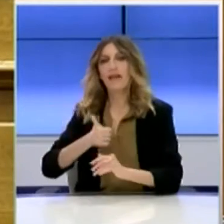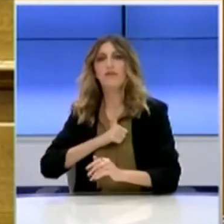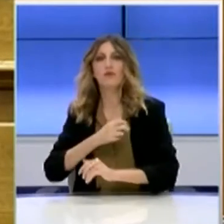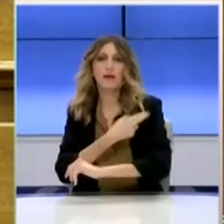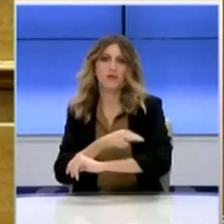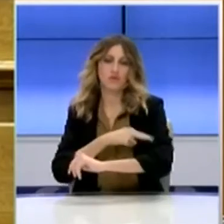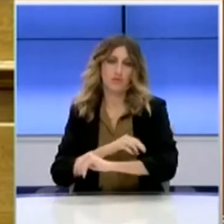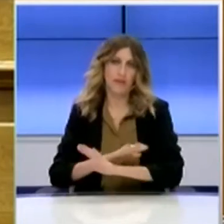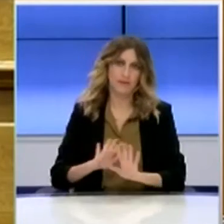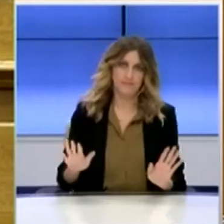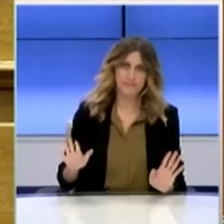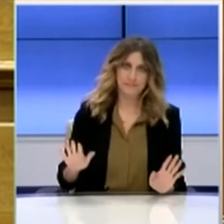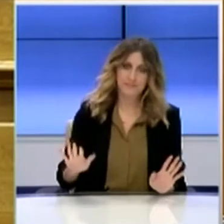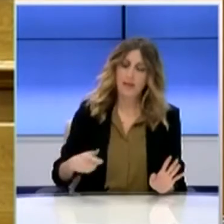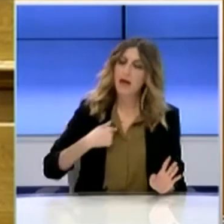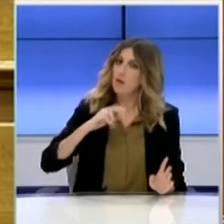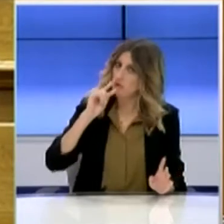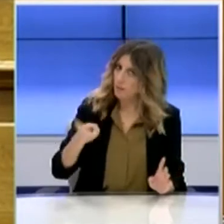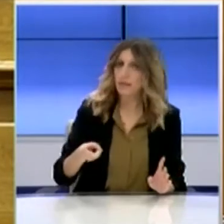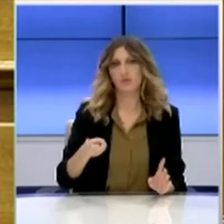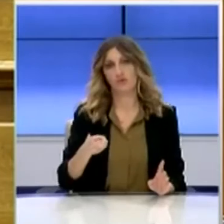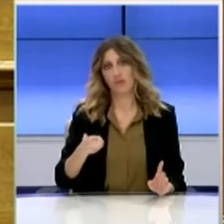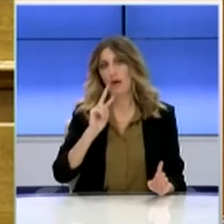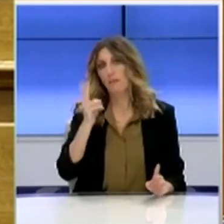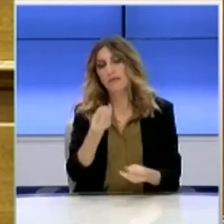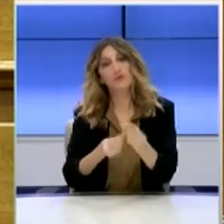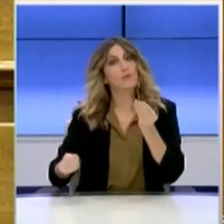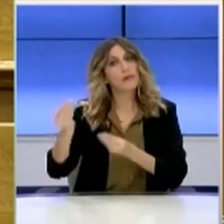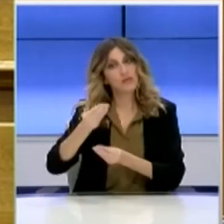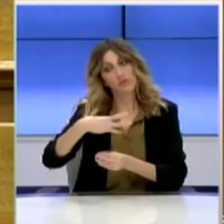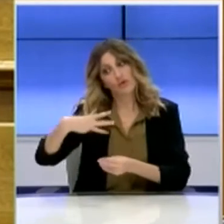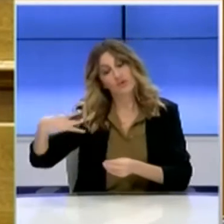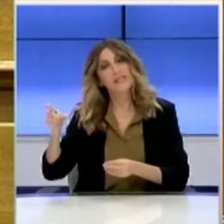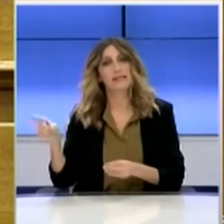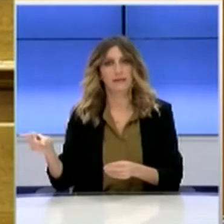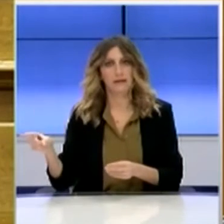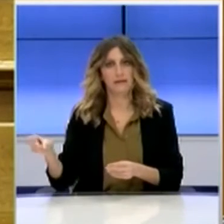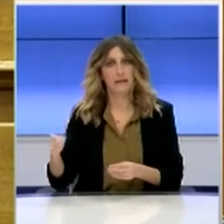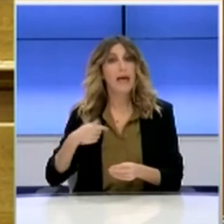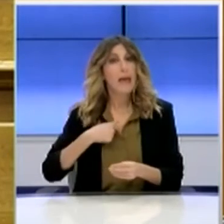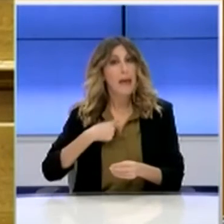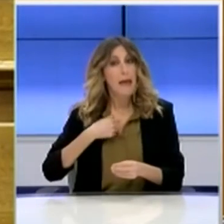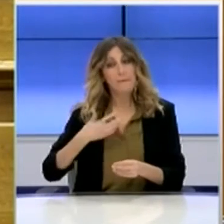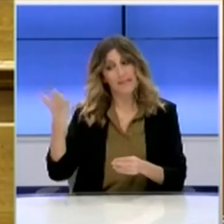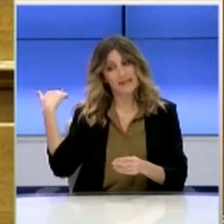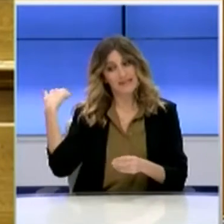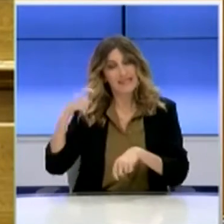αξιωματική αντιπολίτευση, ότι όταν αναλάβαμε τη διακυβέρνηση του τόπου, παραλάβαμε